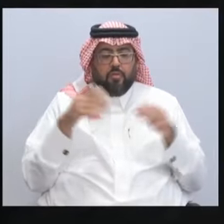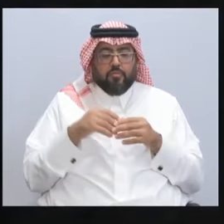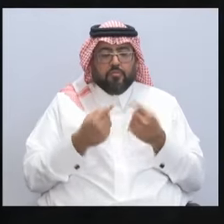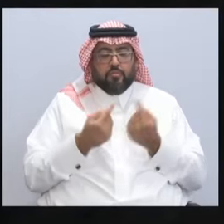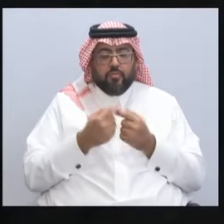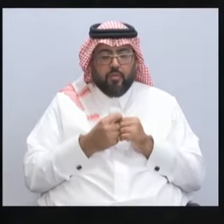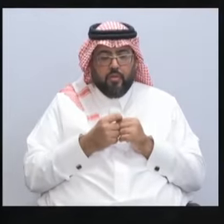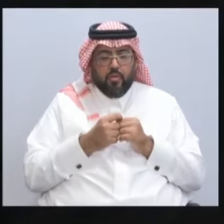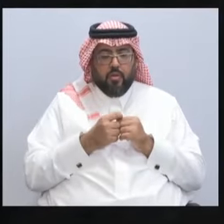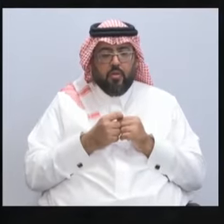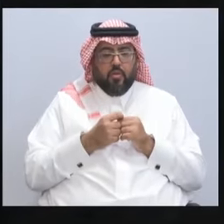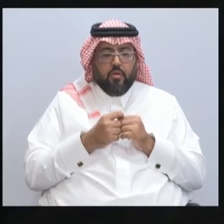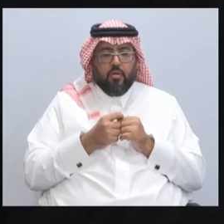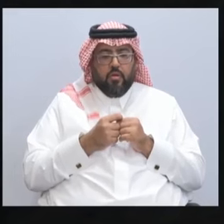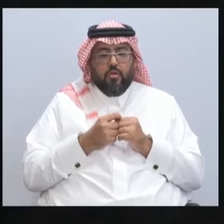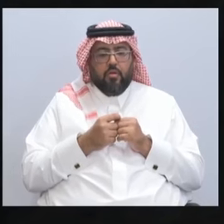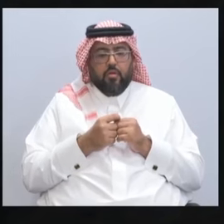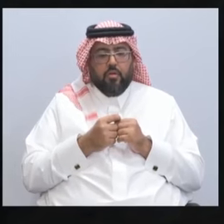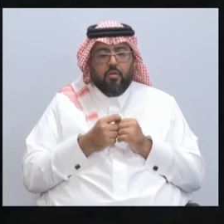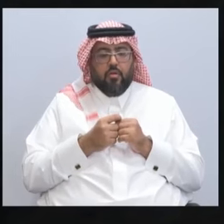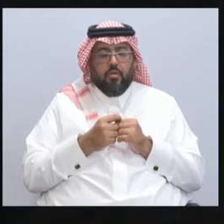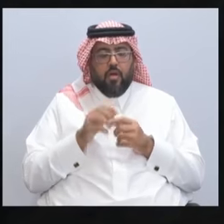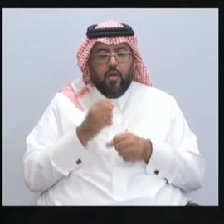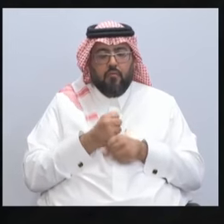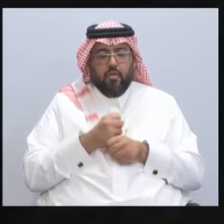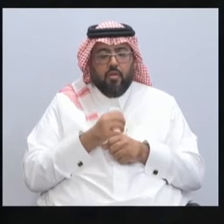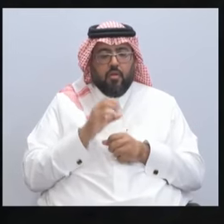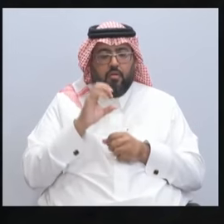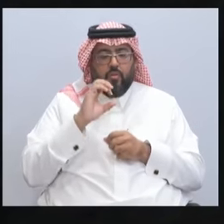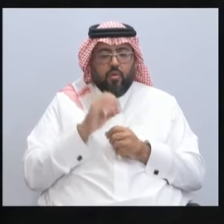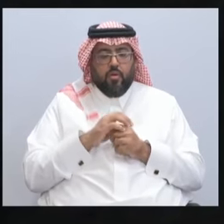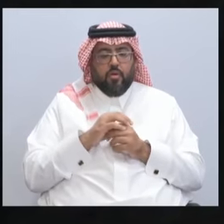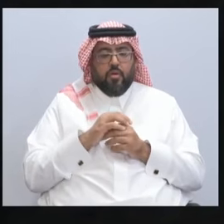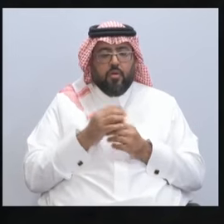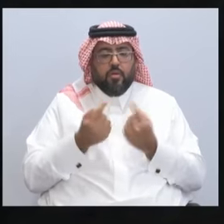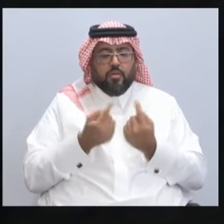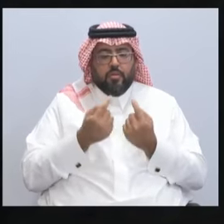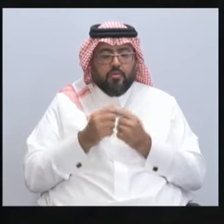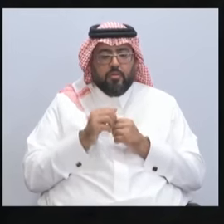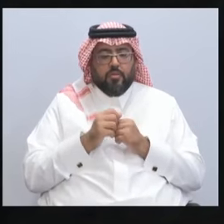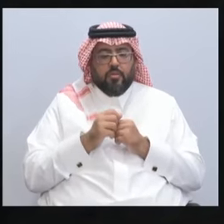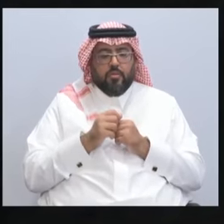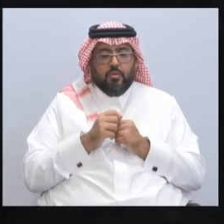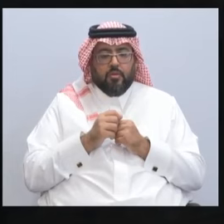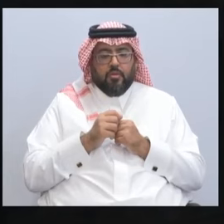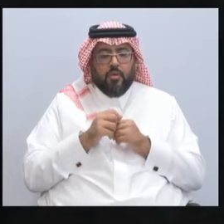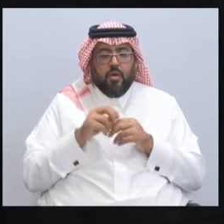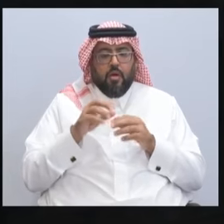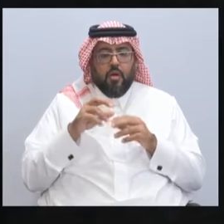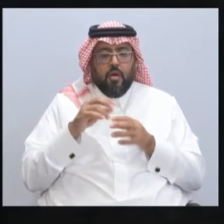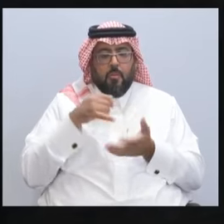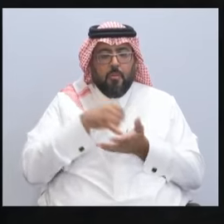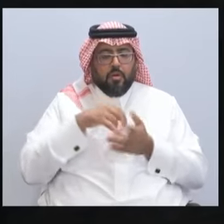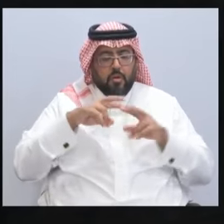المائيه انشاء كذلك سدود للاحتفاظ بال المياه وانشاء المزارع التجريبيه ومراكز بحوث